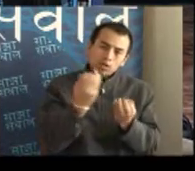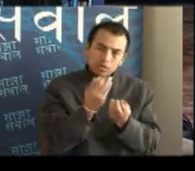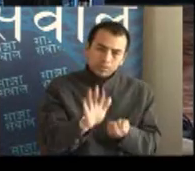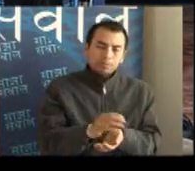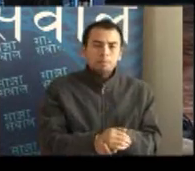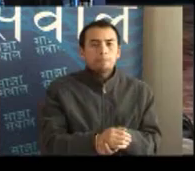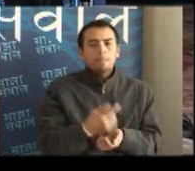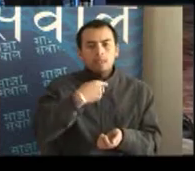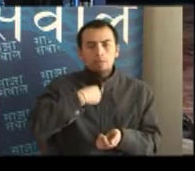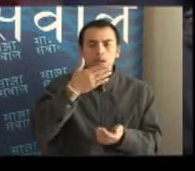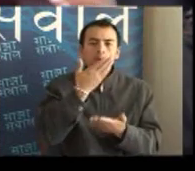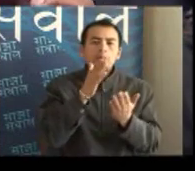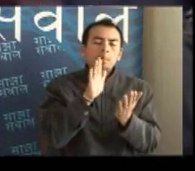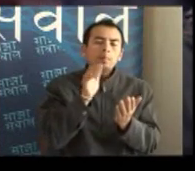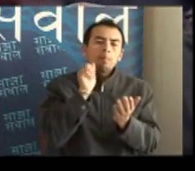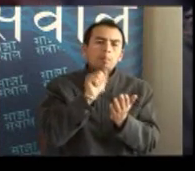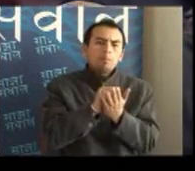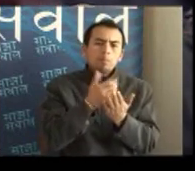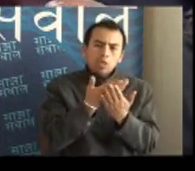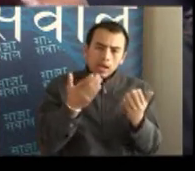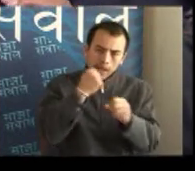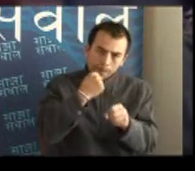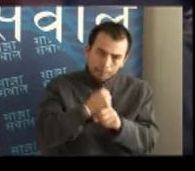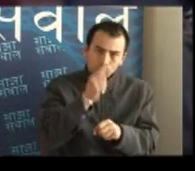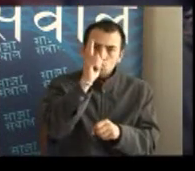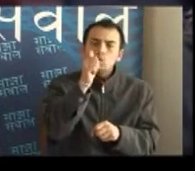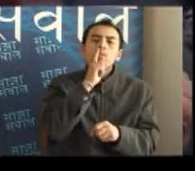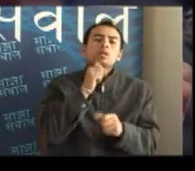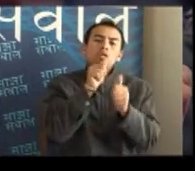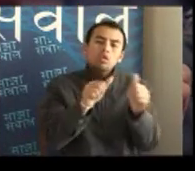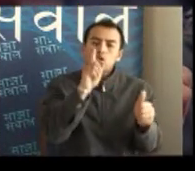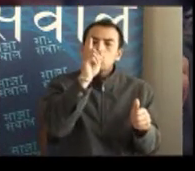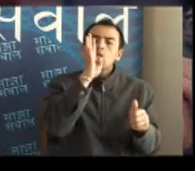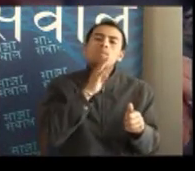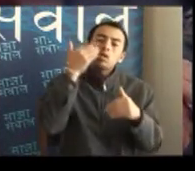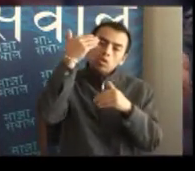पनि मैले पत्रकारिताको 16 वर्षको मेरो अनुभवमध्ये